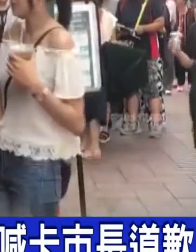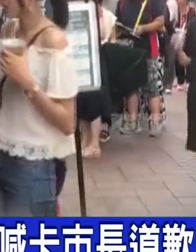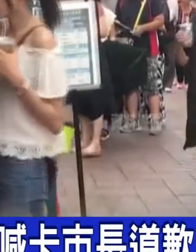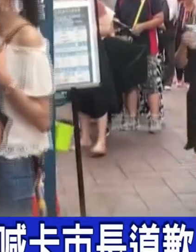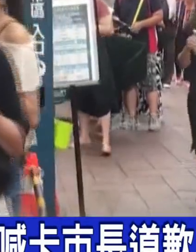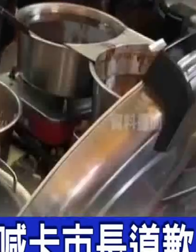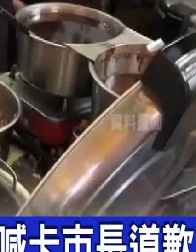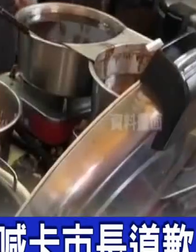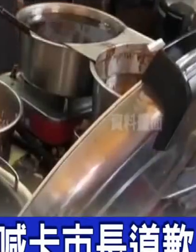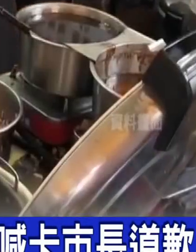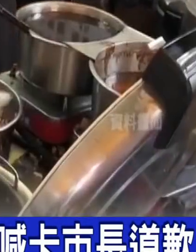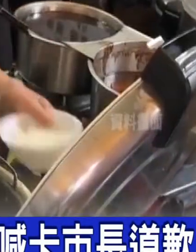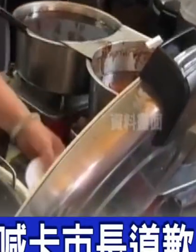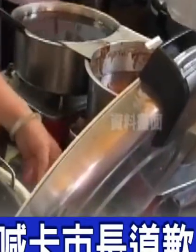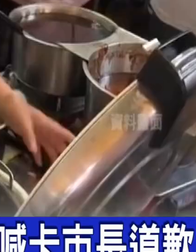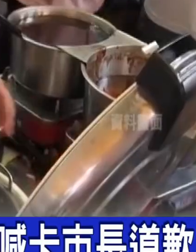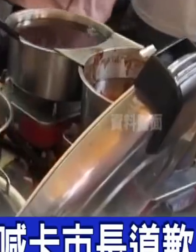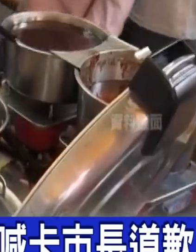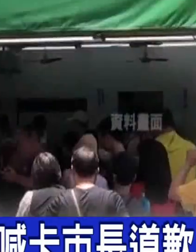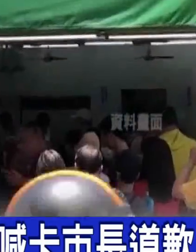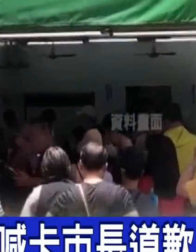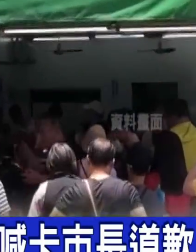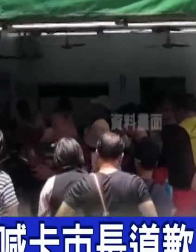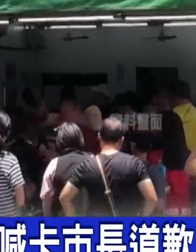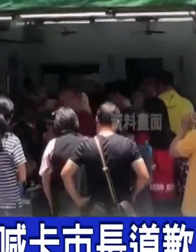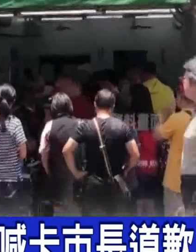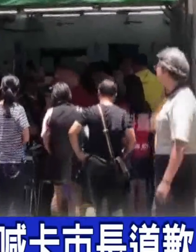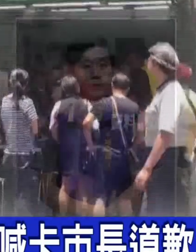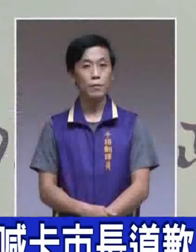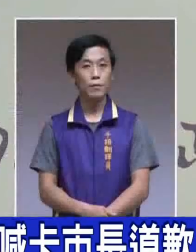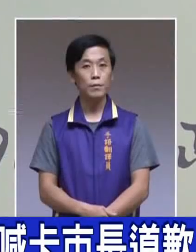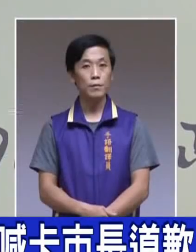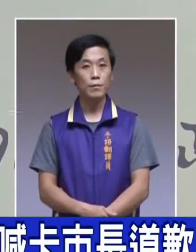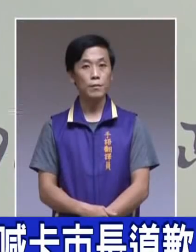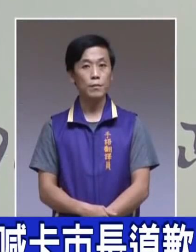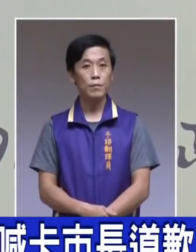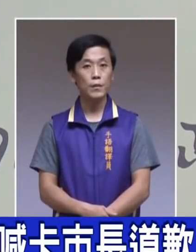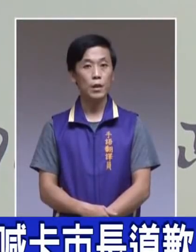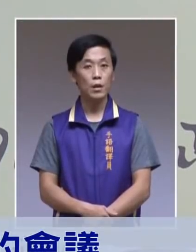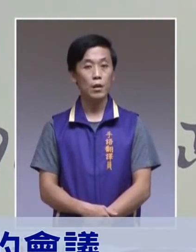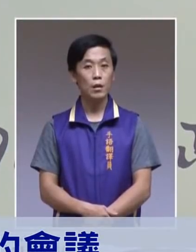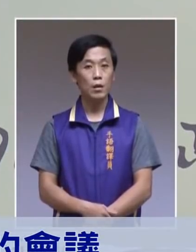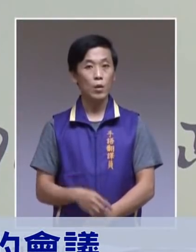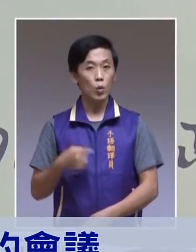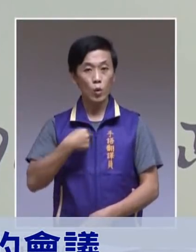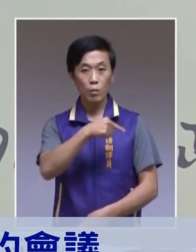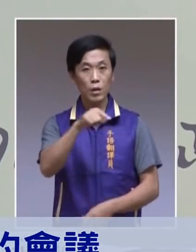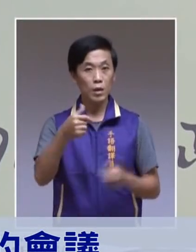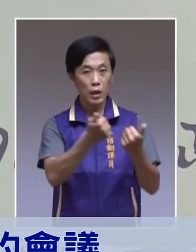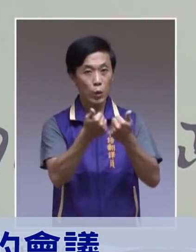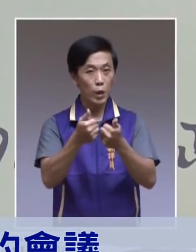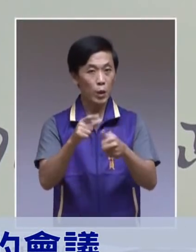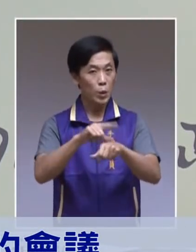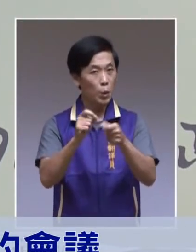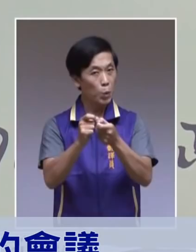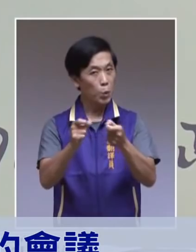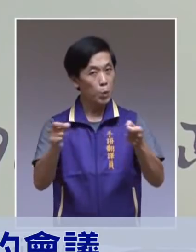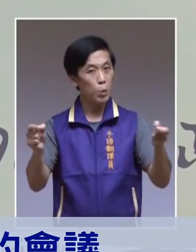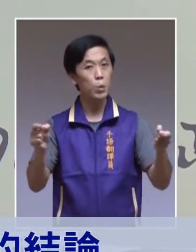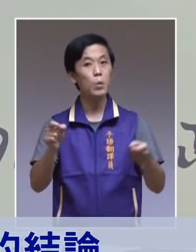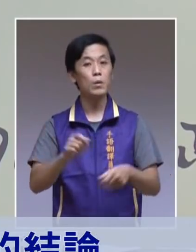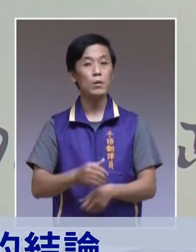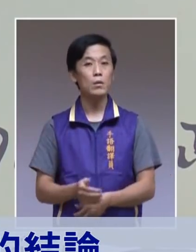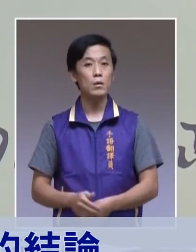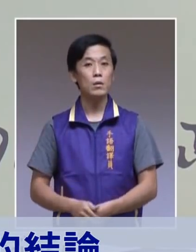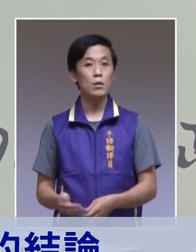就会开放，也成了六都之中唯一开放内用的地方。 我们也开了很久很久的会议，大家有